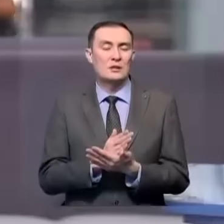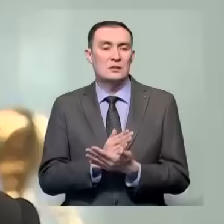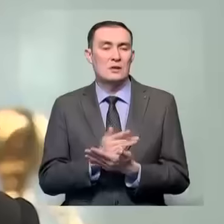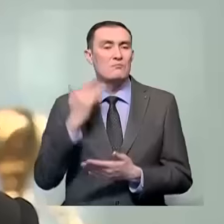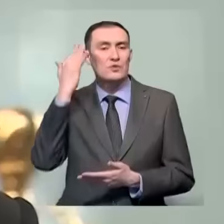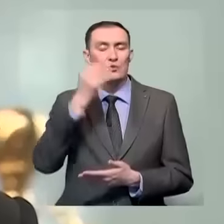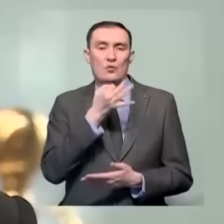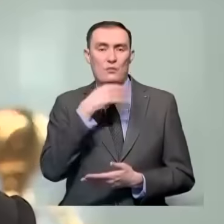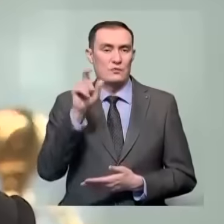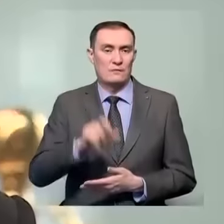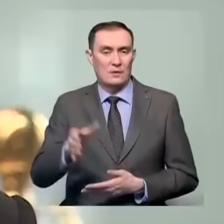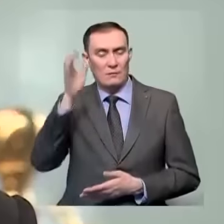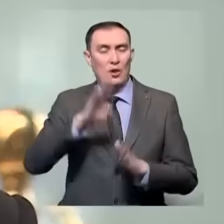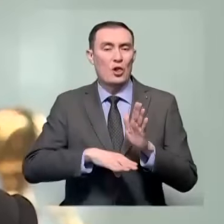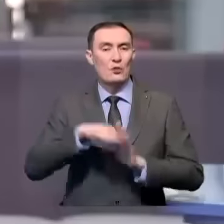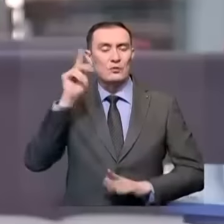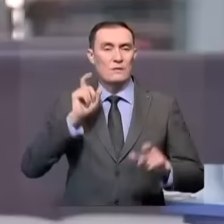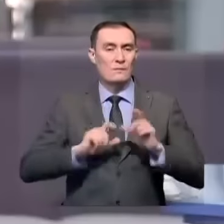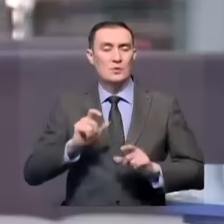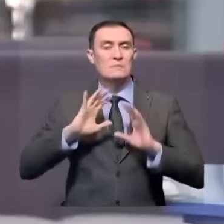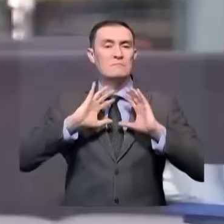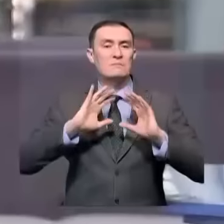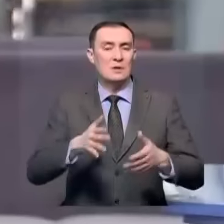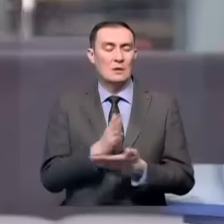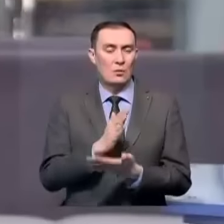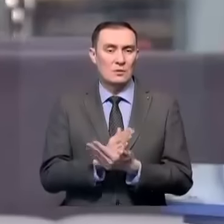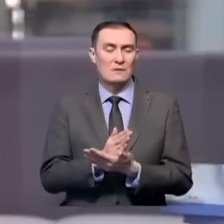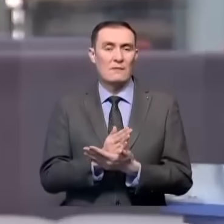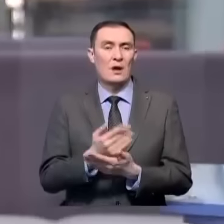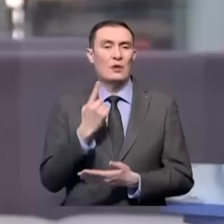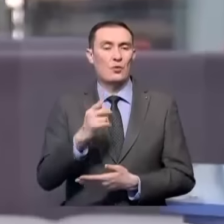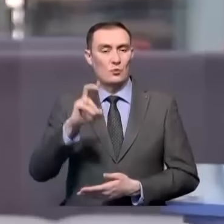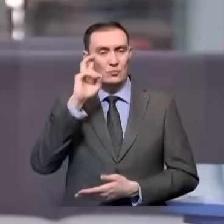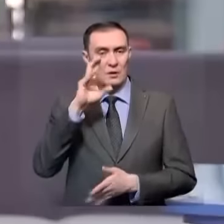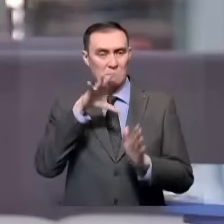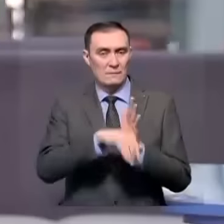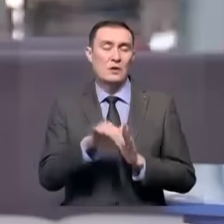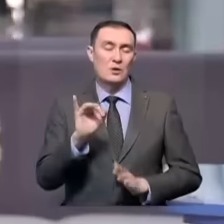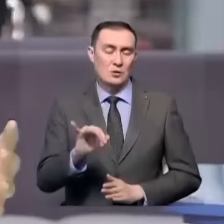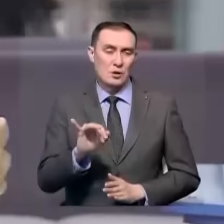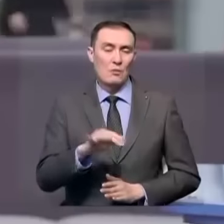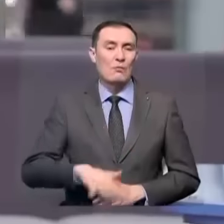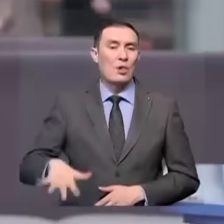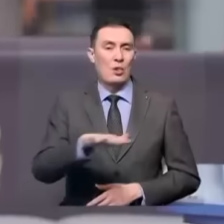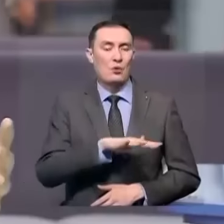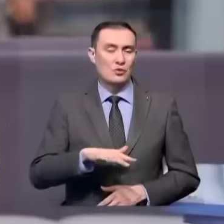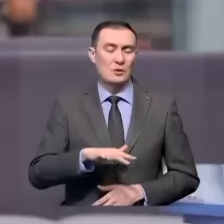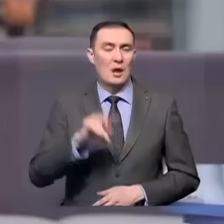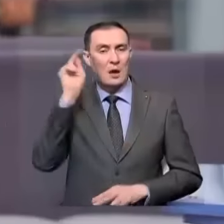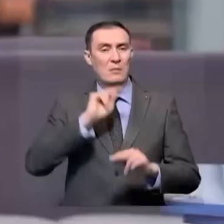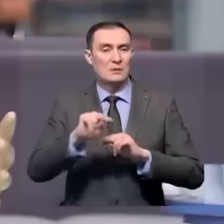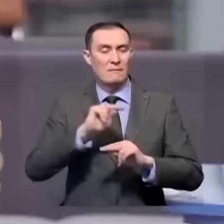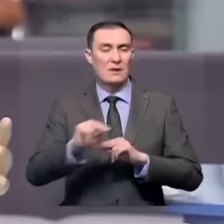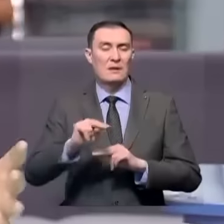человека науки. Лучшие вузы мира расположены на одной территории. И площадь